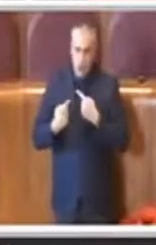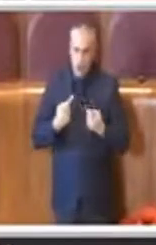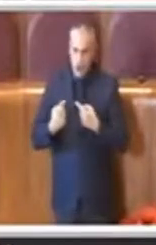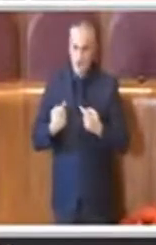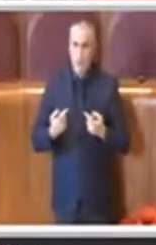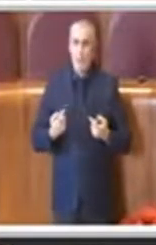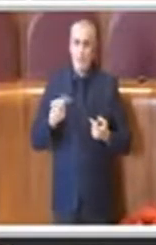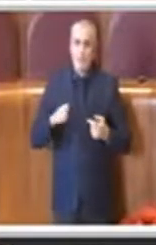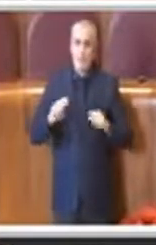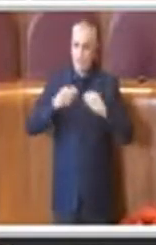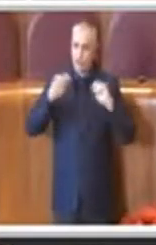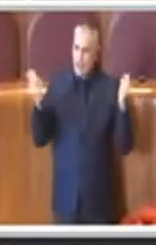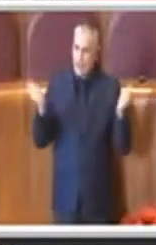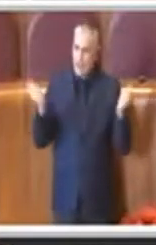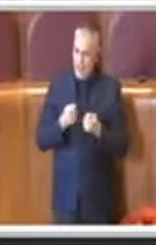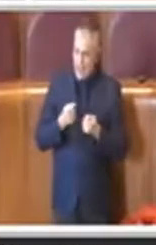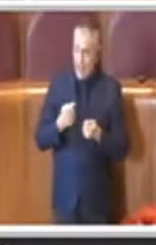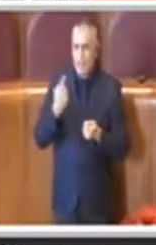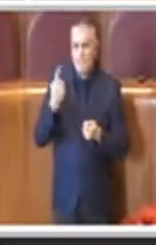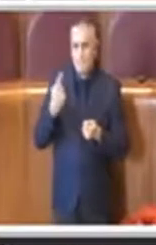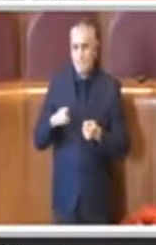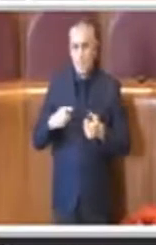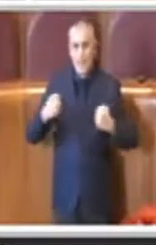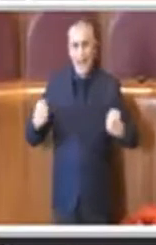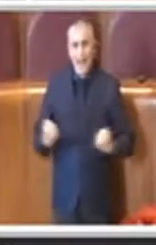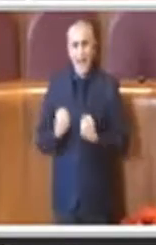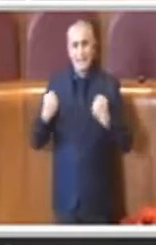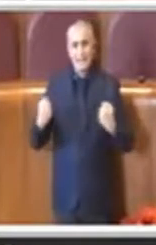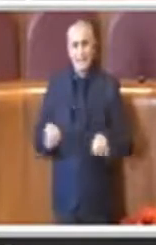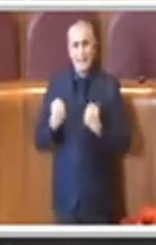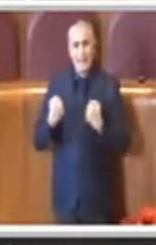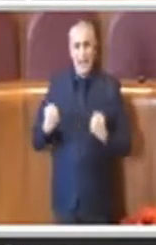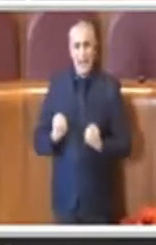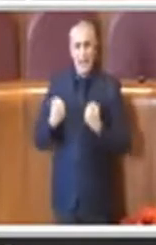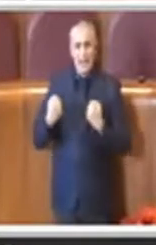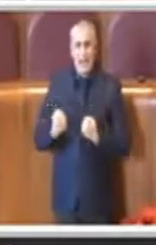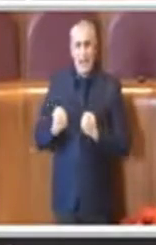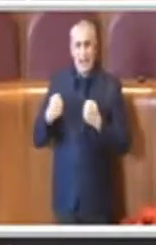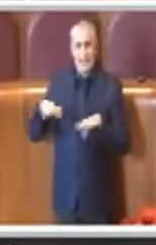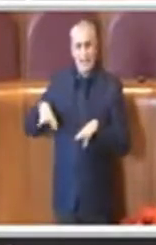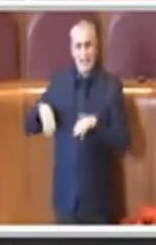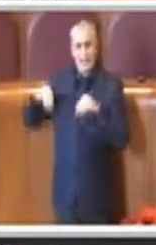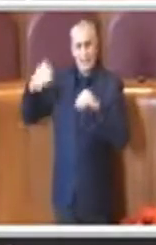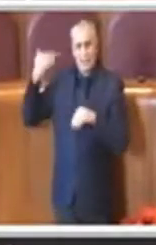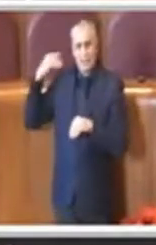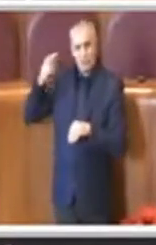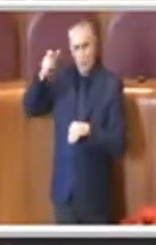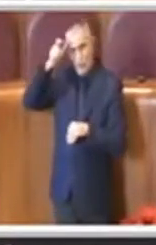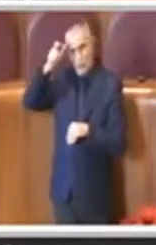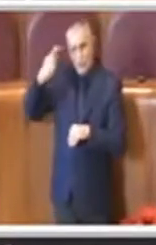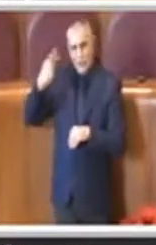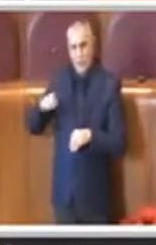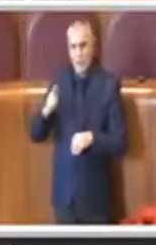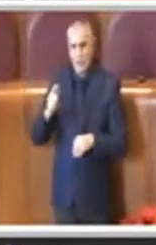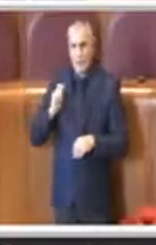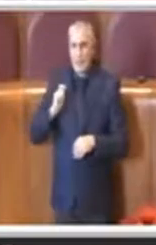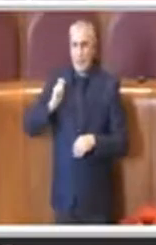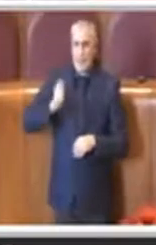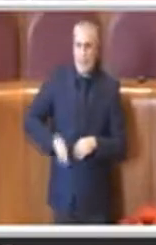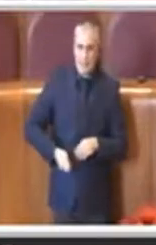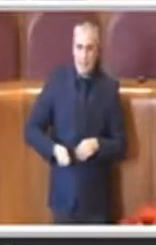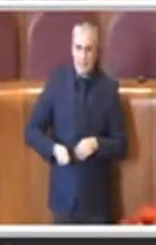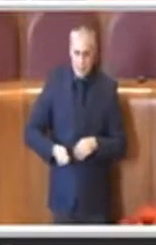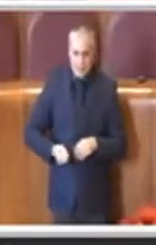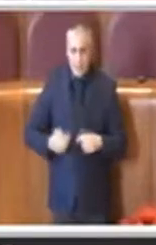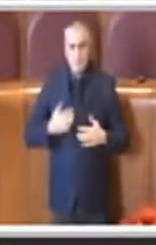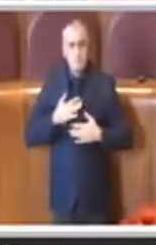un dibattito generale sulle attività che stiamo portando avanti dall'inizio della consiliatura, sulle decadenze e le revoche dei piani di zona,